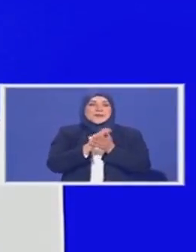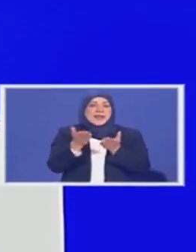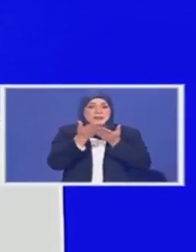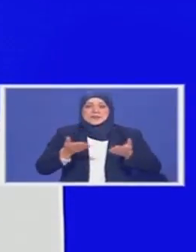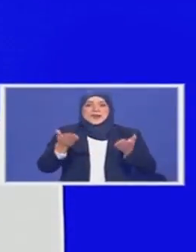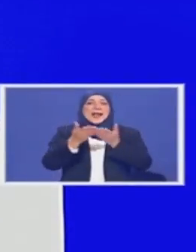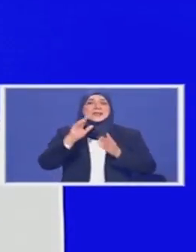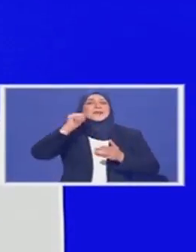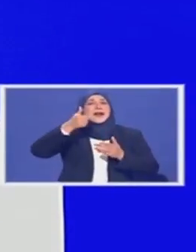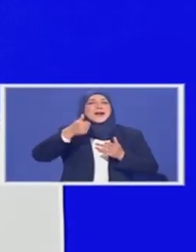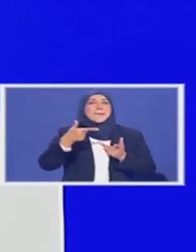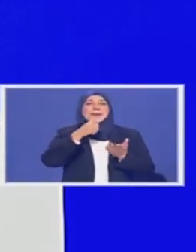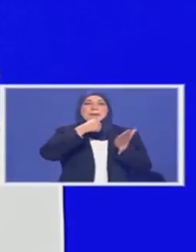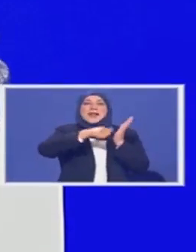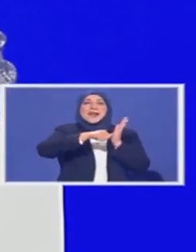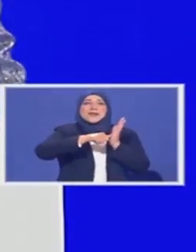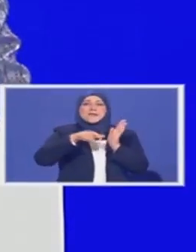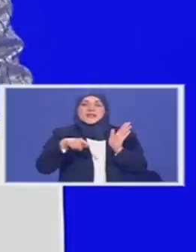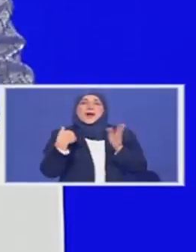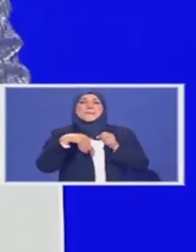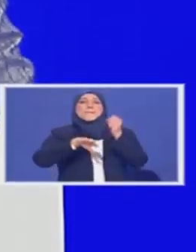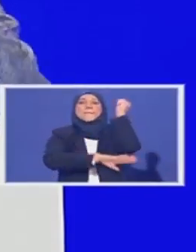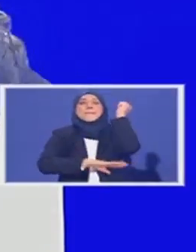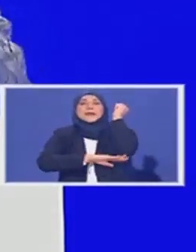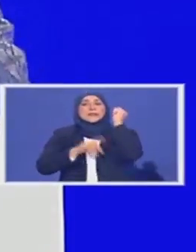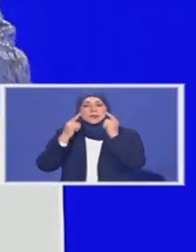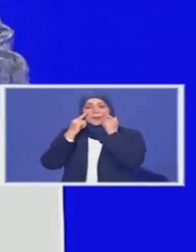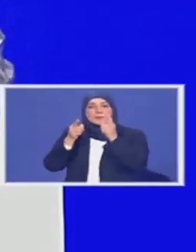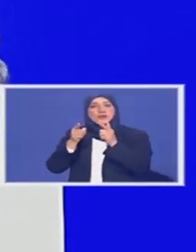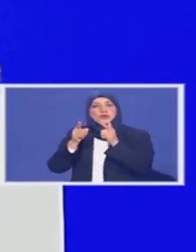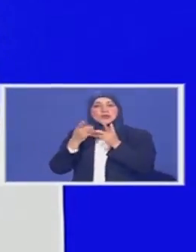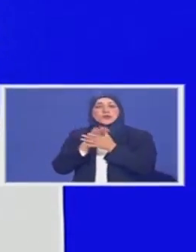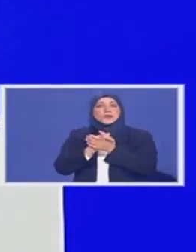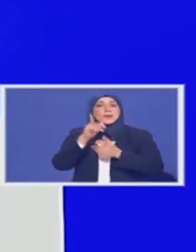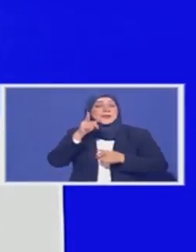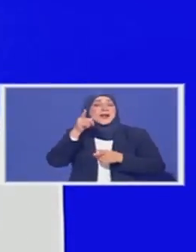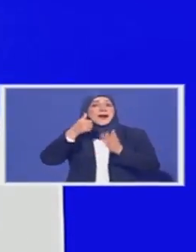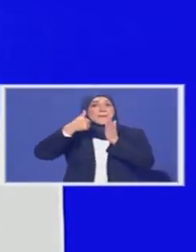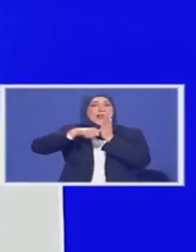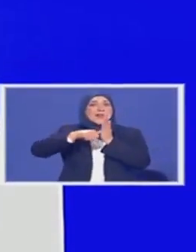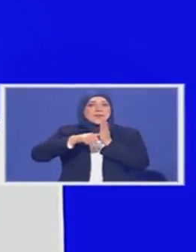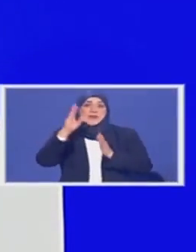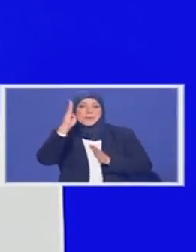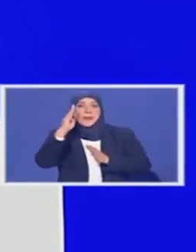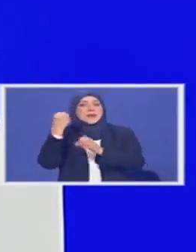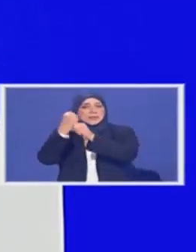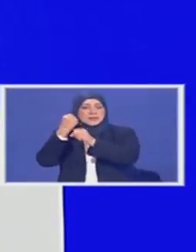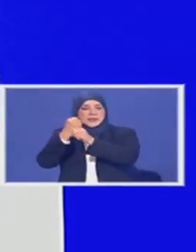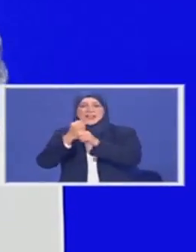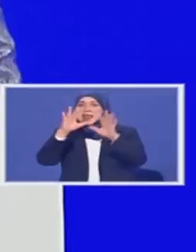رقم بطاقة التعريف، بطاقة التعريف بيغ نخدمه في الأيام الفردية أو